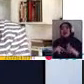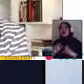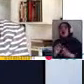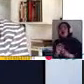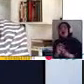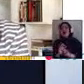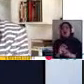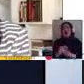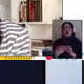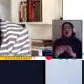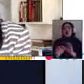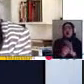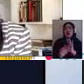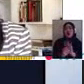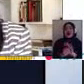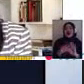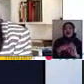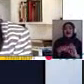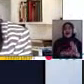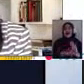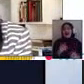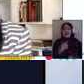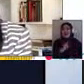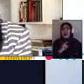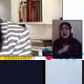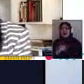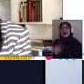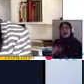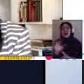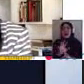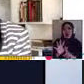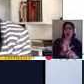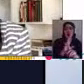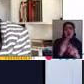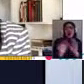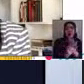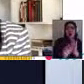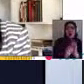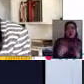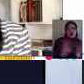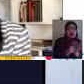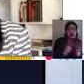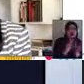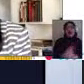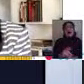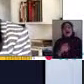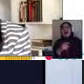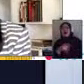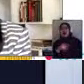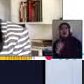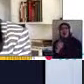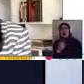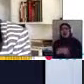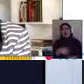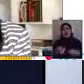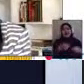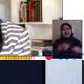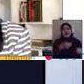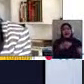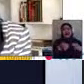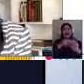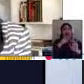PDP, mudah-mudahan cepat selesai. Kemudian juga kita menekankan pentingnya peran strategis pengendali data, baik sebagai data